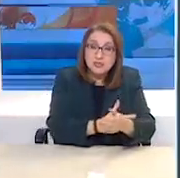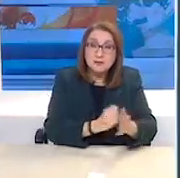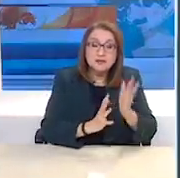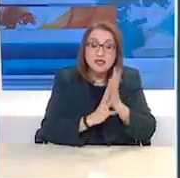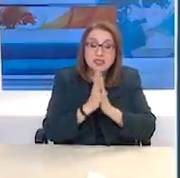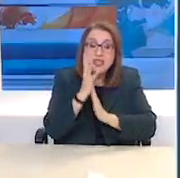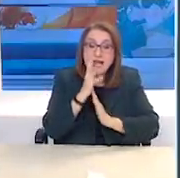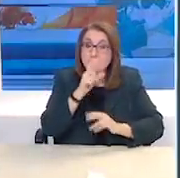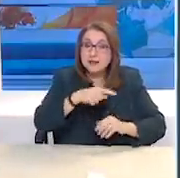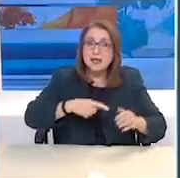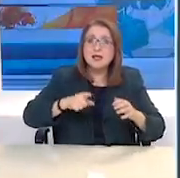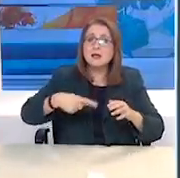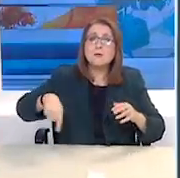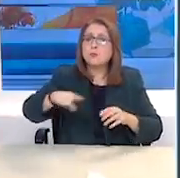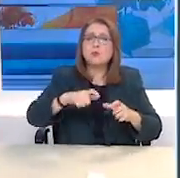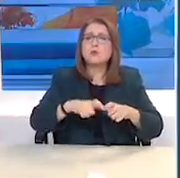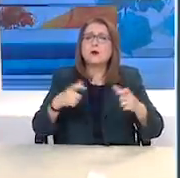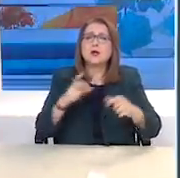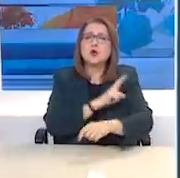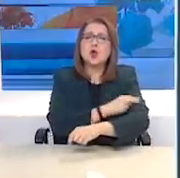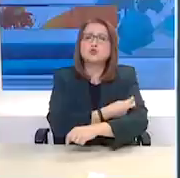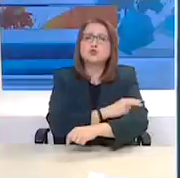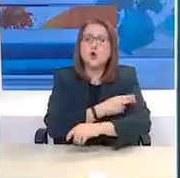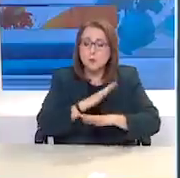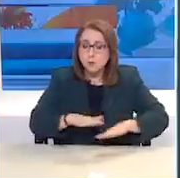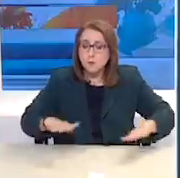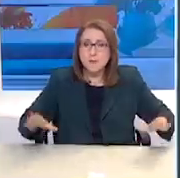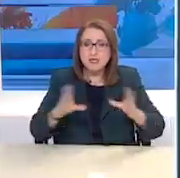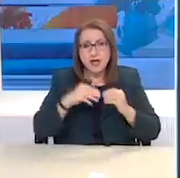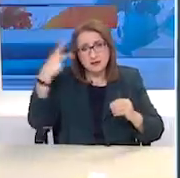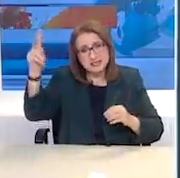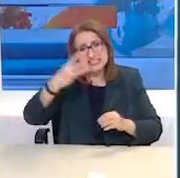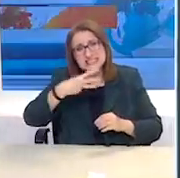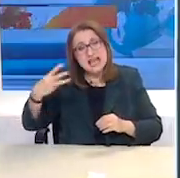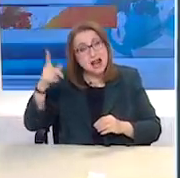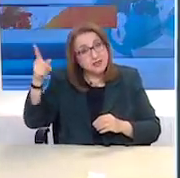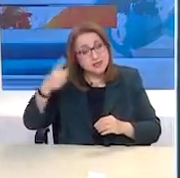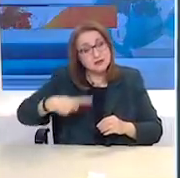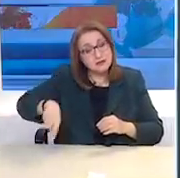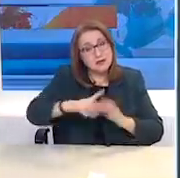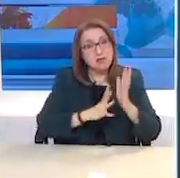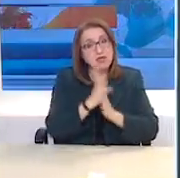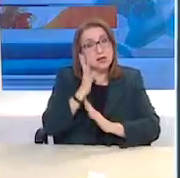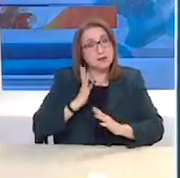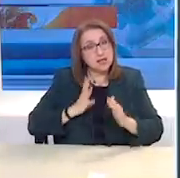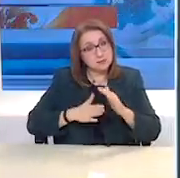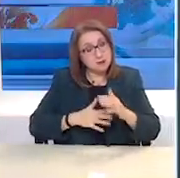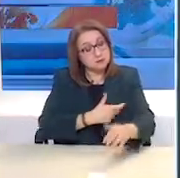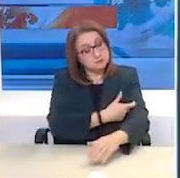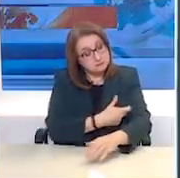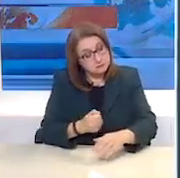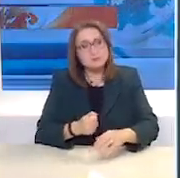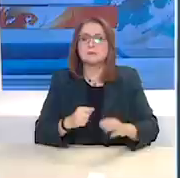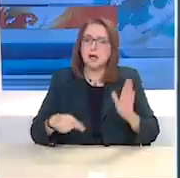15 του προσωπικού της παιδιατρικής κλινικής του Γενικού Νοσοκομείου Ξάνθης. Αυτό δεν σημαίνει ότι δεν πρέπει